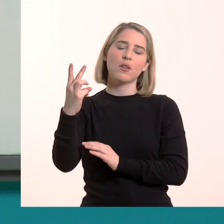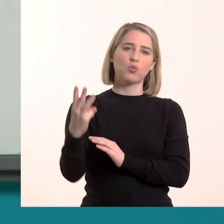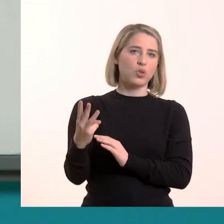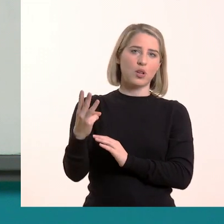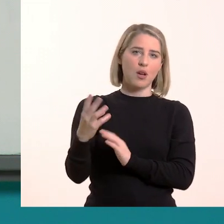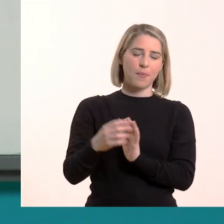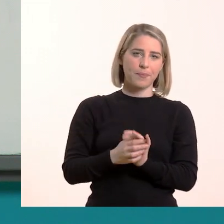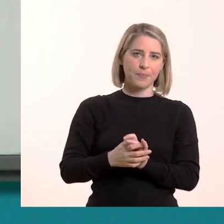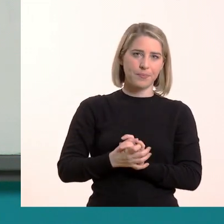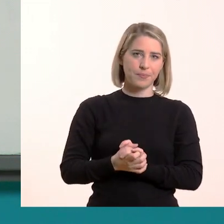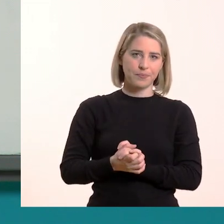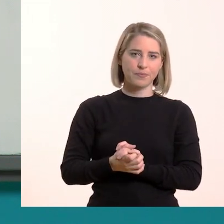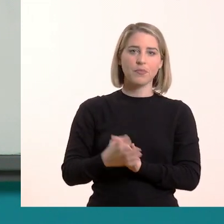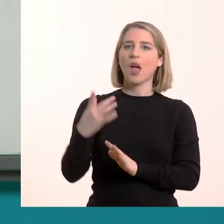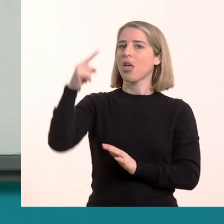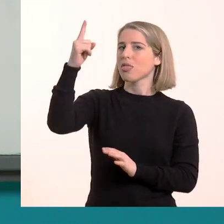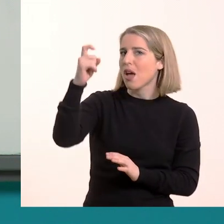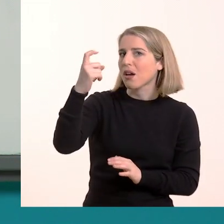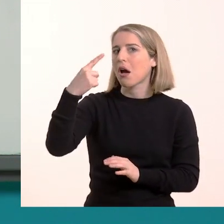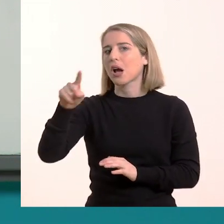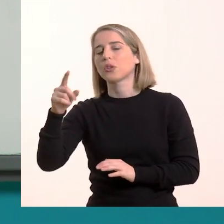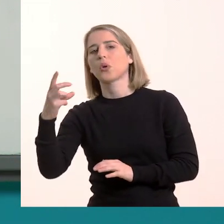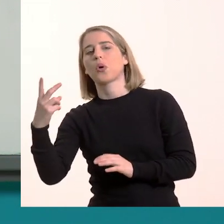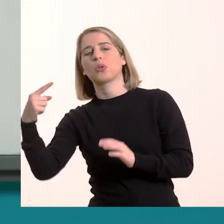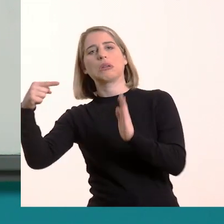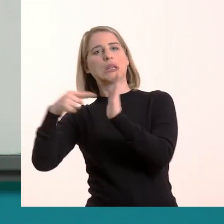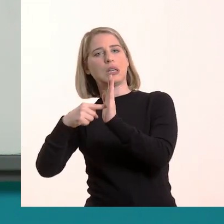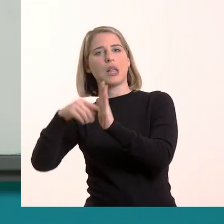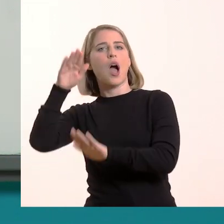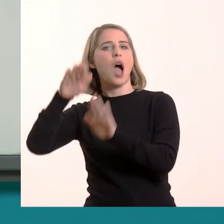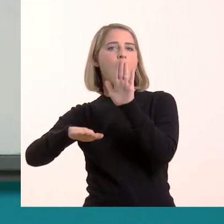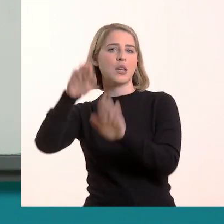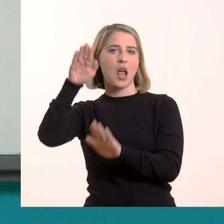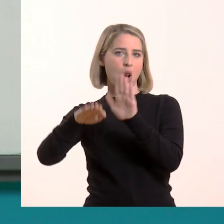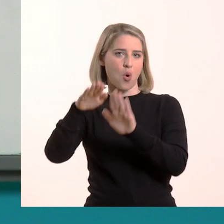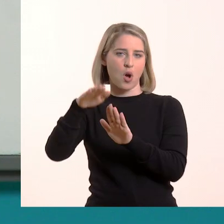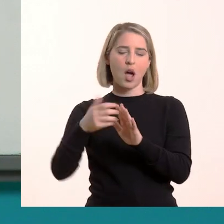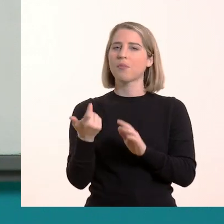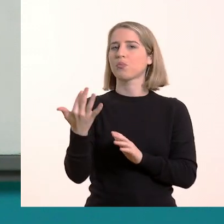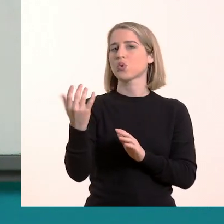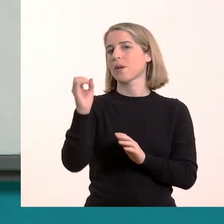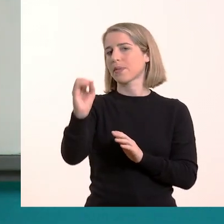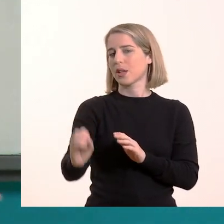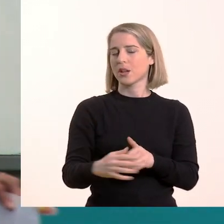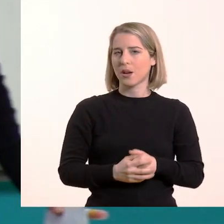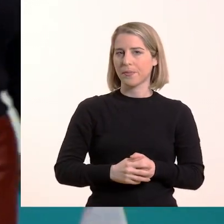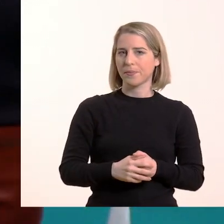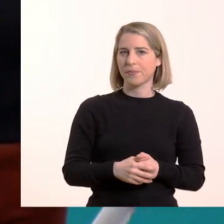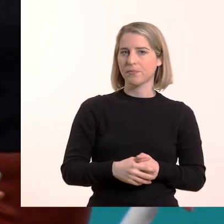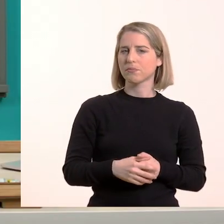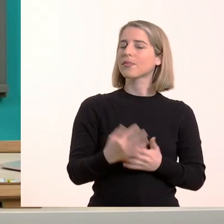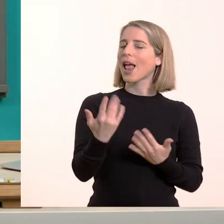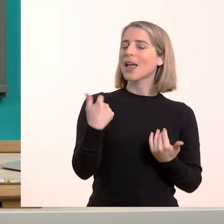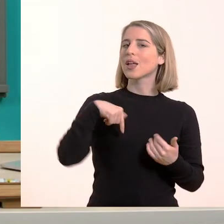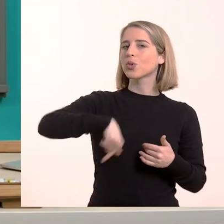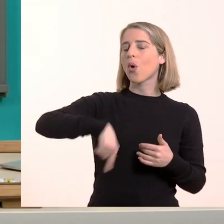από εδώ. 3 έχει το 1000, 3 θα αφαιρέσουμε και από τον άλλο αριθμό. Για να πάμε σε ένα πρόβλημα.